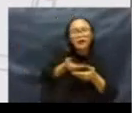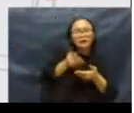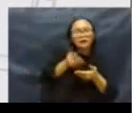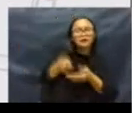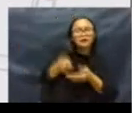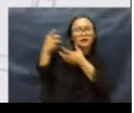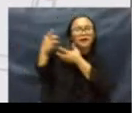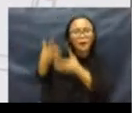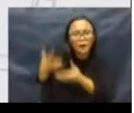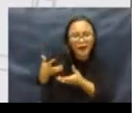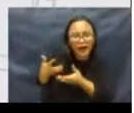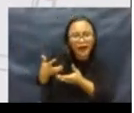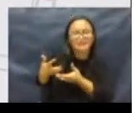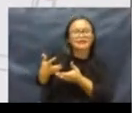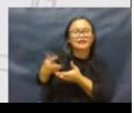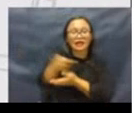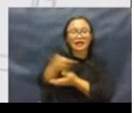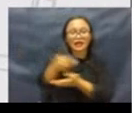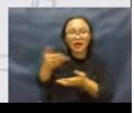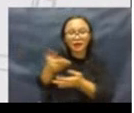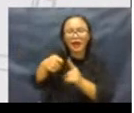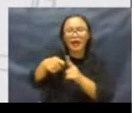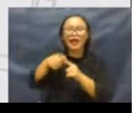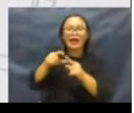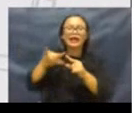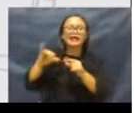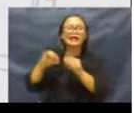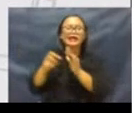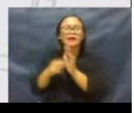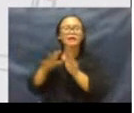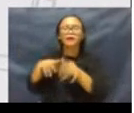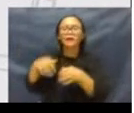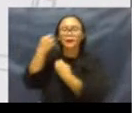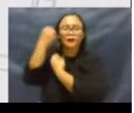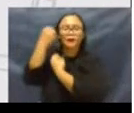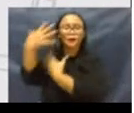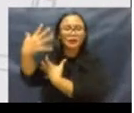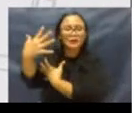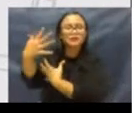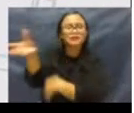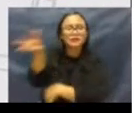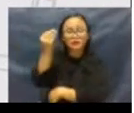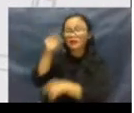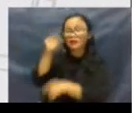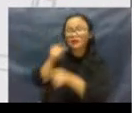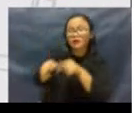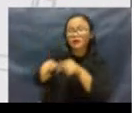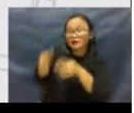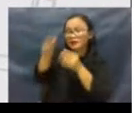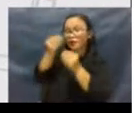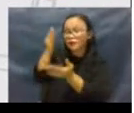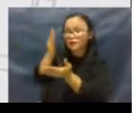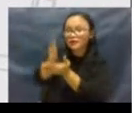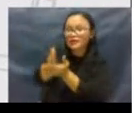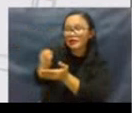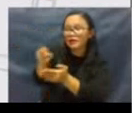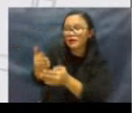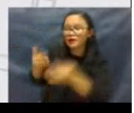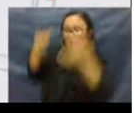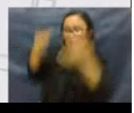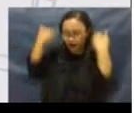Sebuah klaim. Prosesnya, kualitasnya, terjadinya bagaimana? Sadar dan hati-hati. Jadi kalau dia